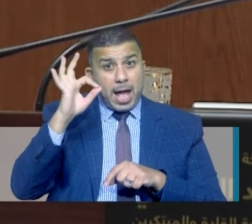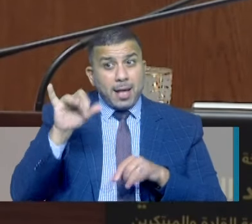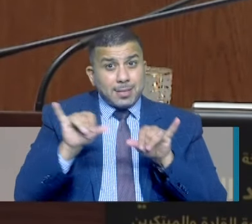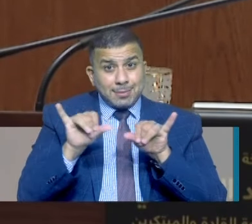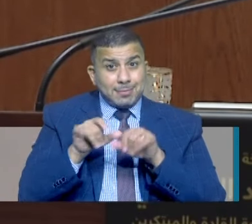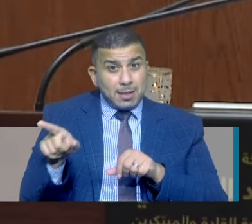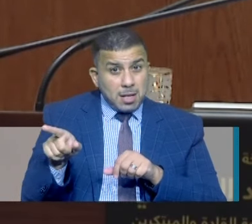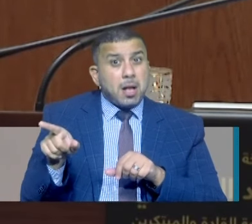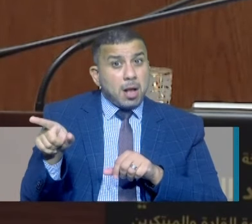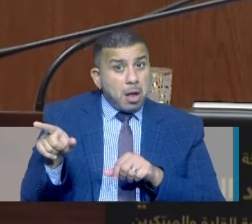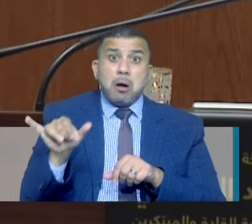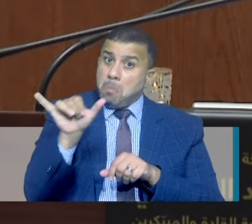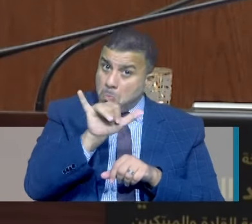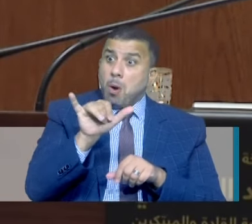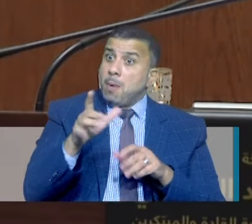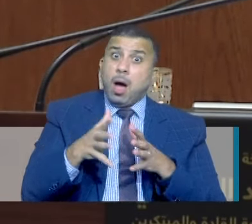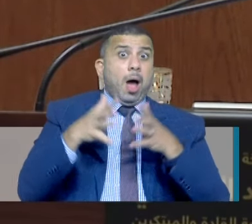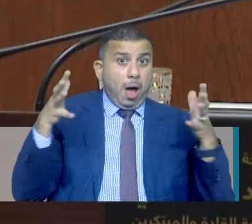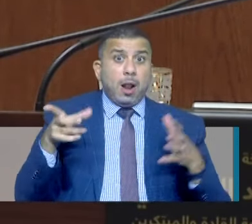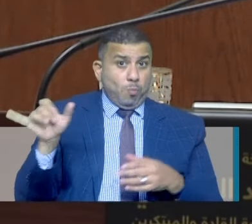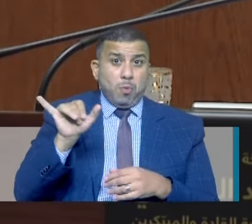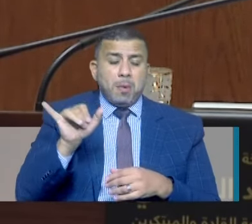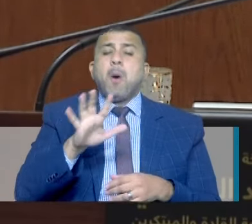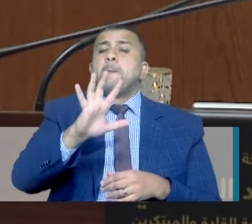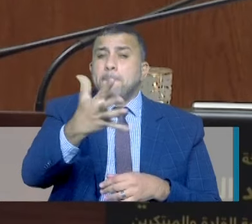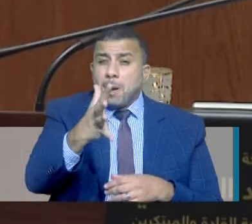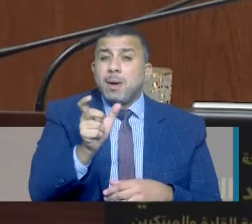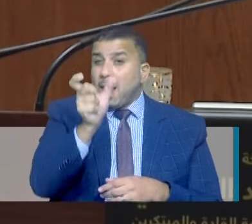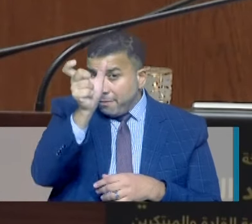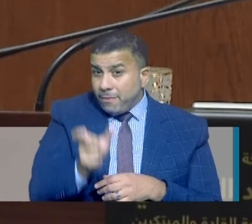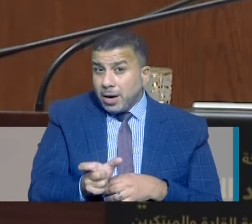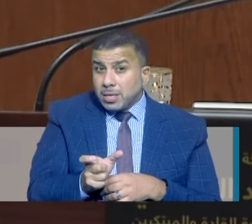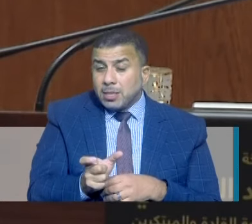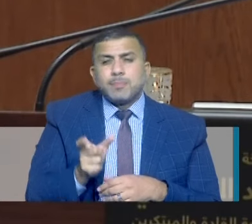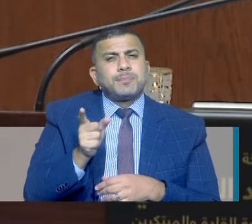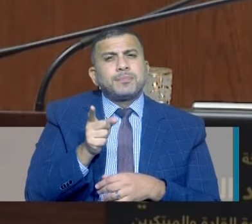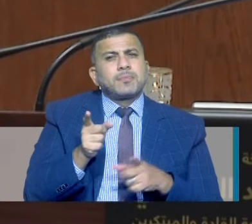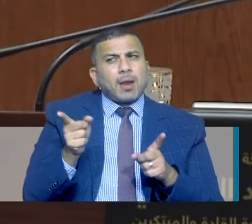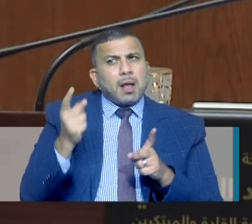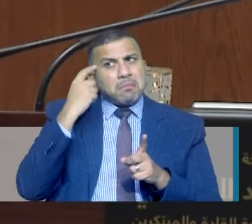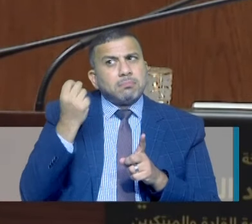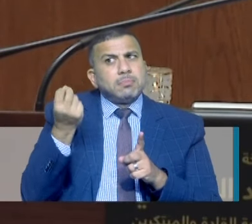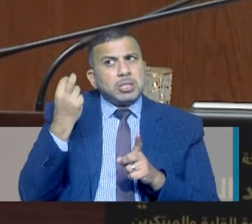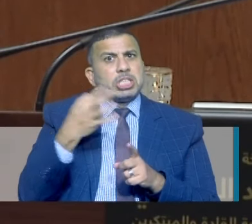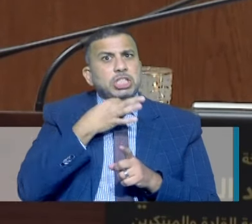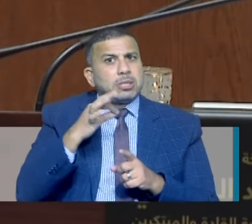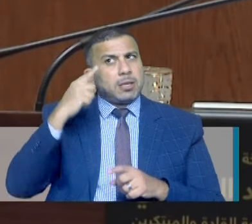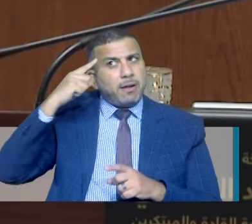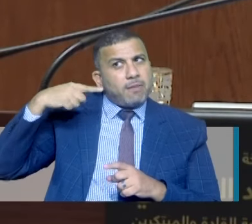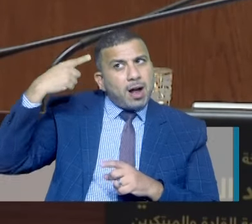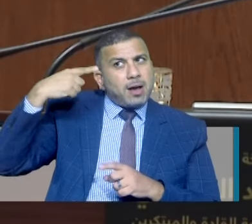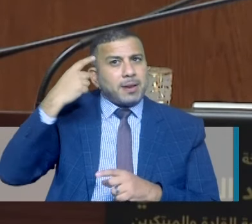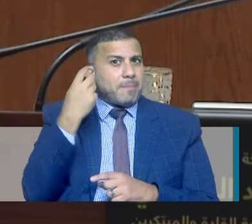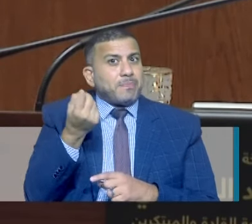ذات إمكانيات هائلة، يمكن للفرد من خلالها أن يبني قدرات جديدة ويعزز التفكير